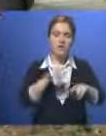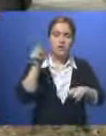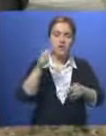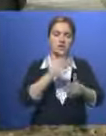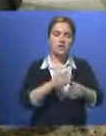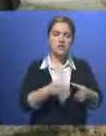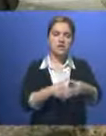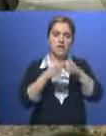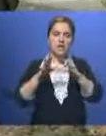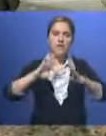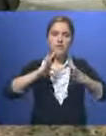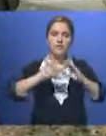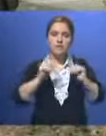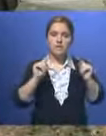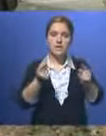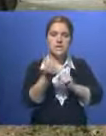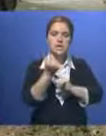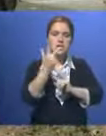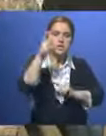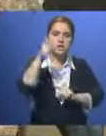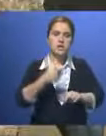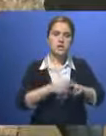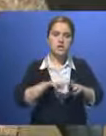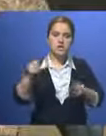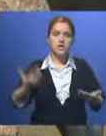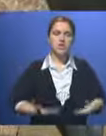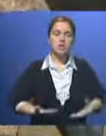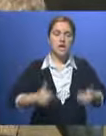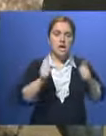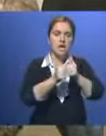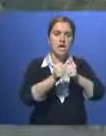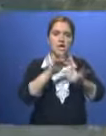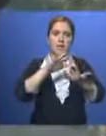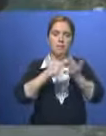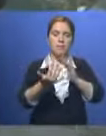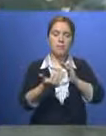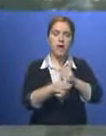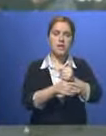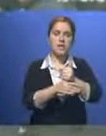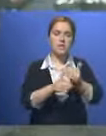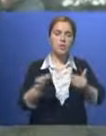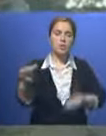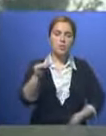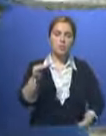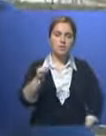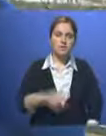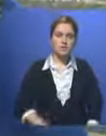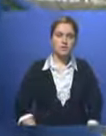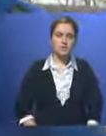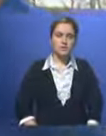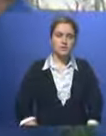Сусе. Всего задержано было 13 человек, все они жители одного из прибрежных поселков Атраусской области. Почему оказались в